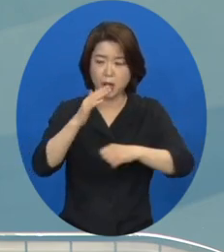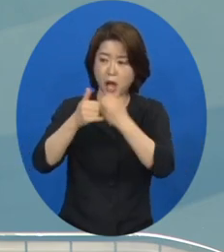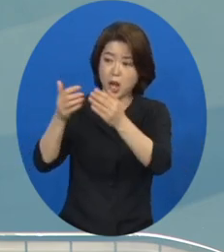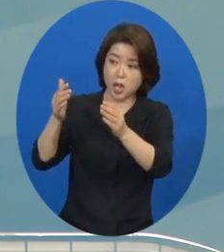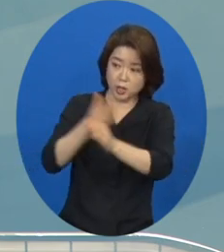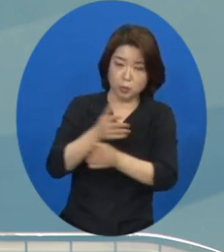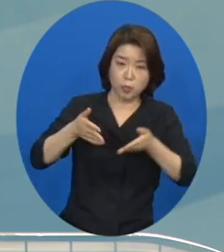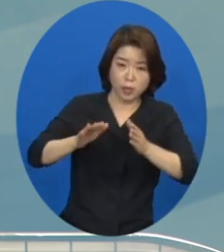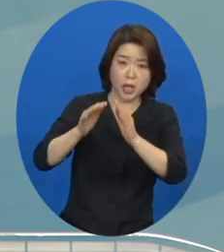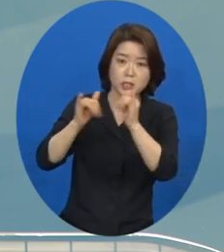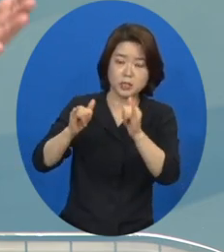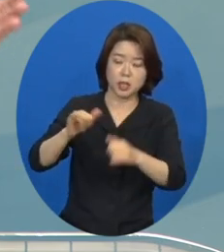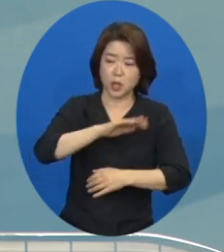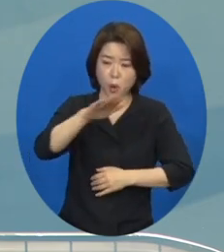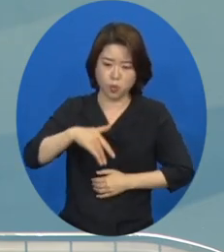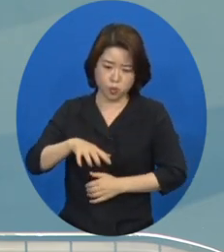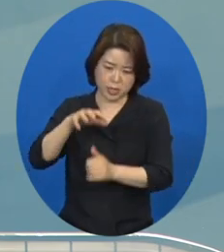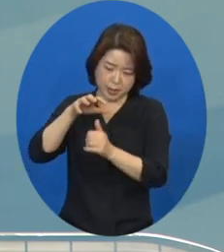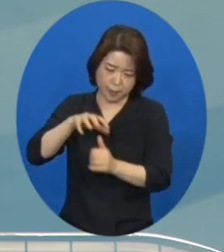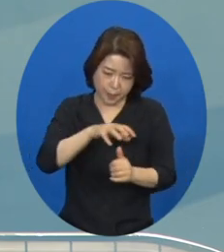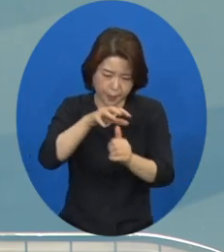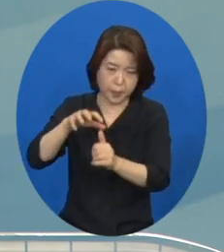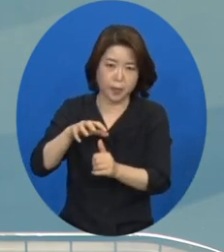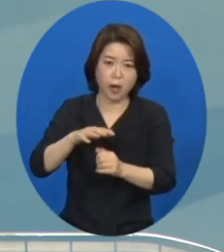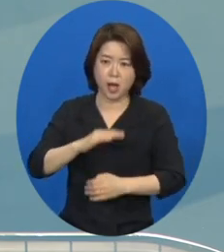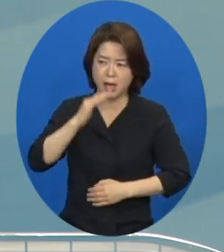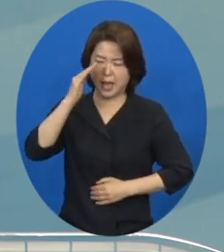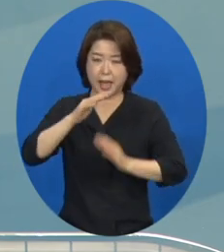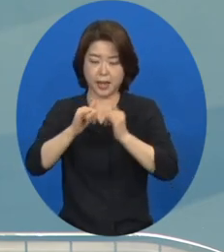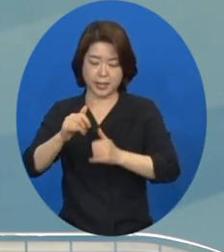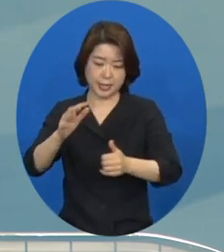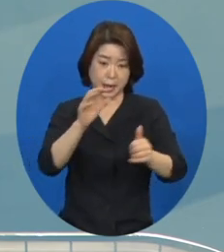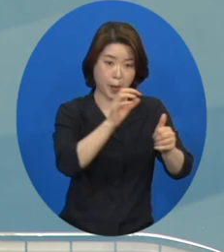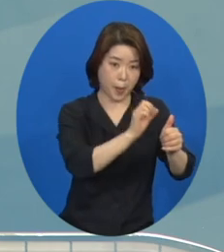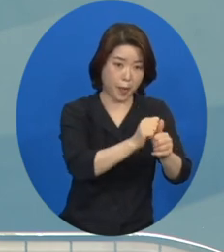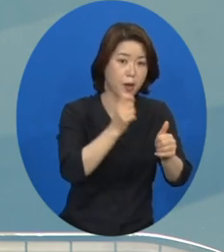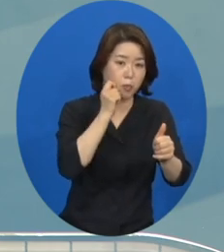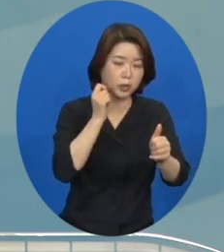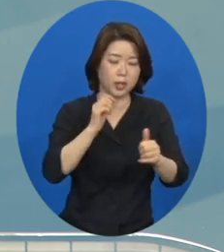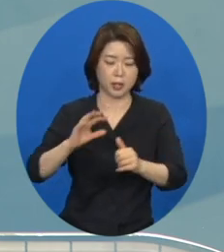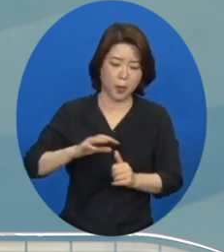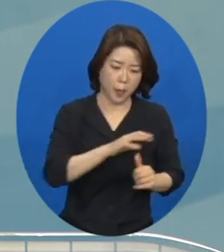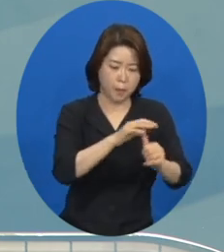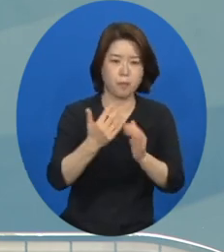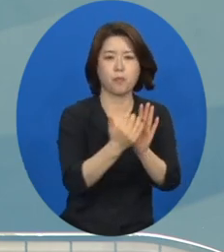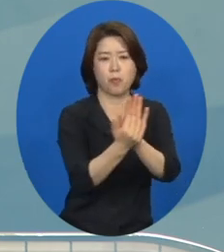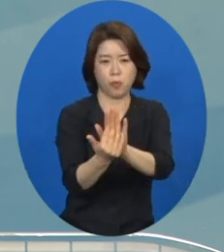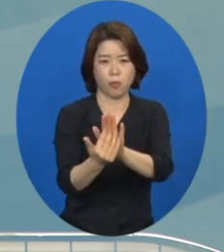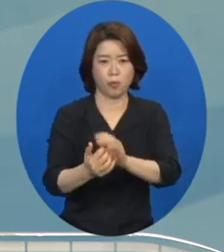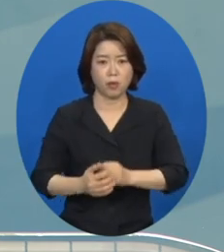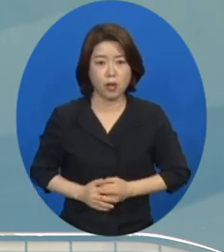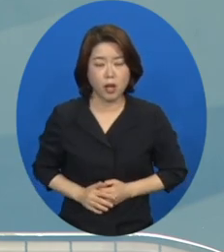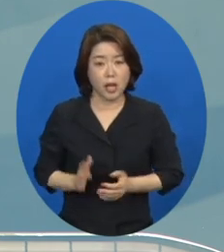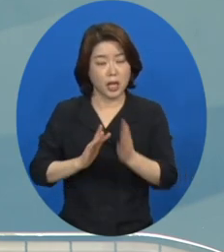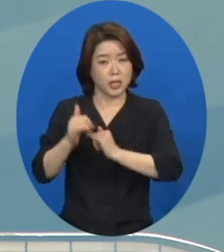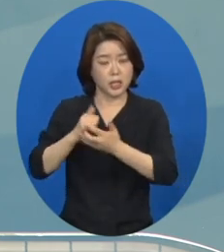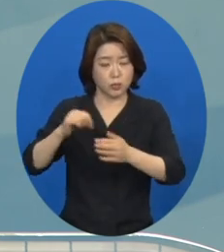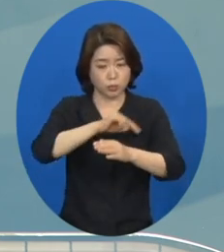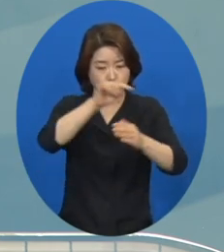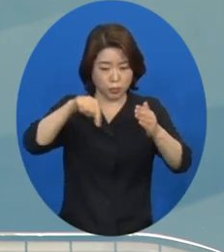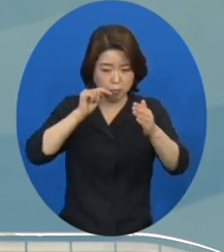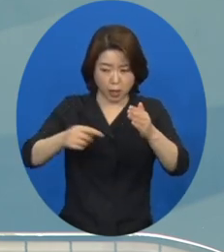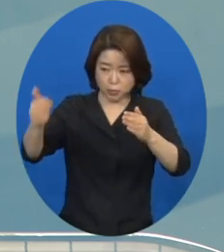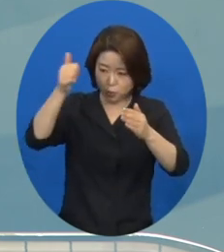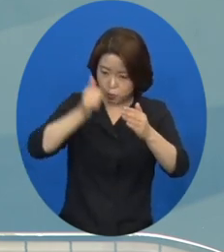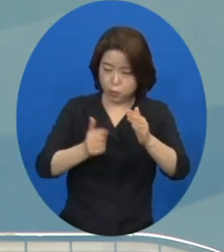우리를 지키시며 악한 자가 우리를 만지지도 못하게 하십니다. 예수님께서 우리의 마음에 오신